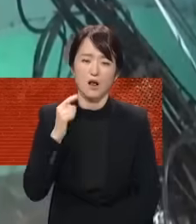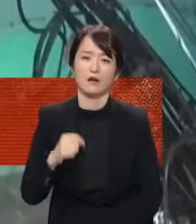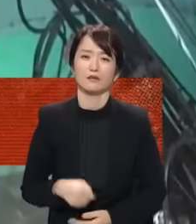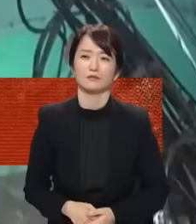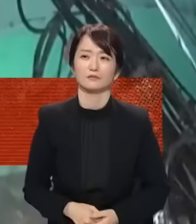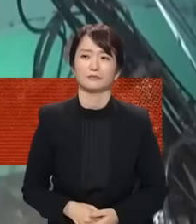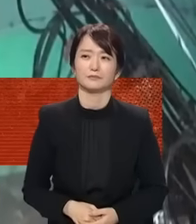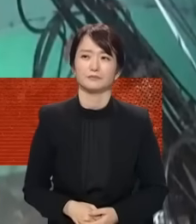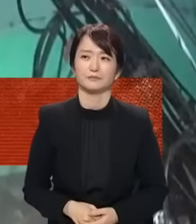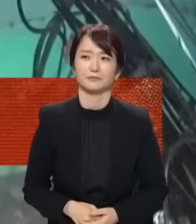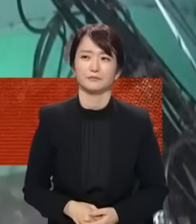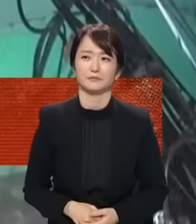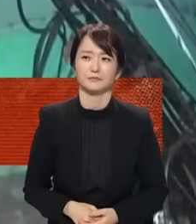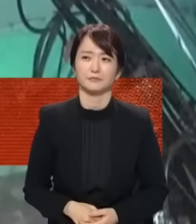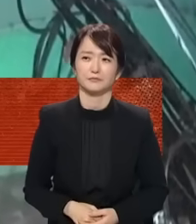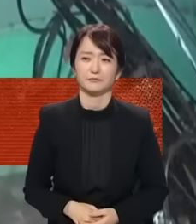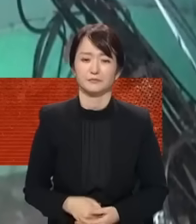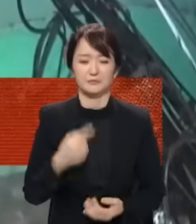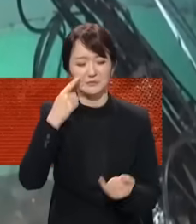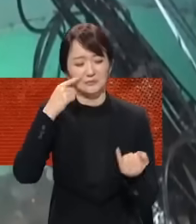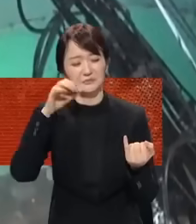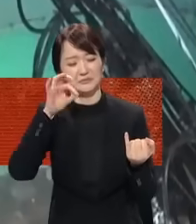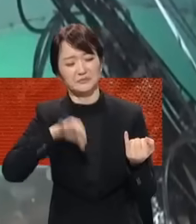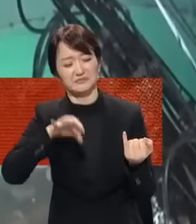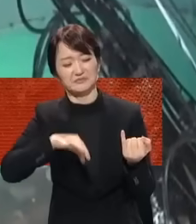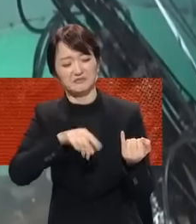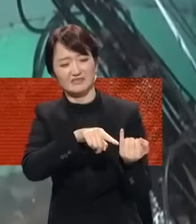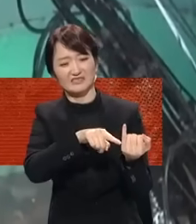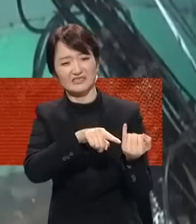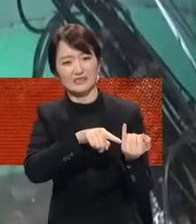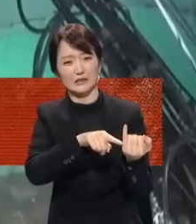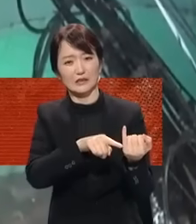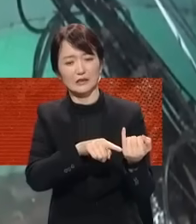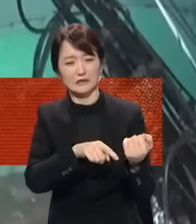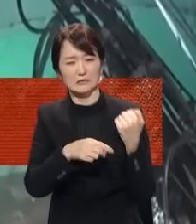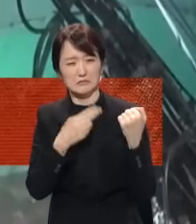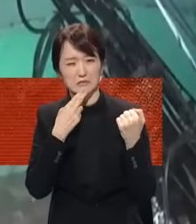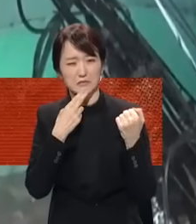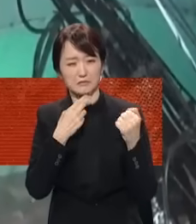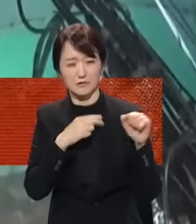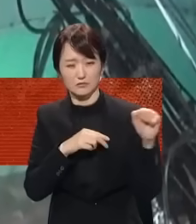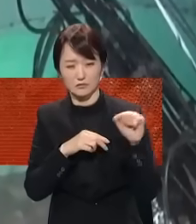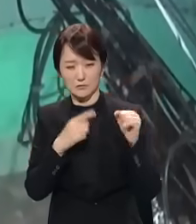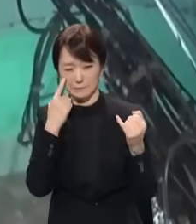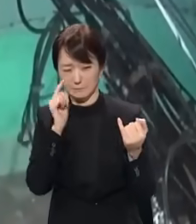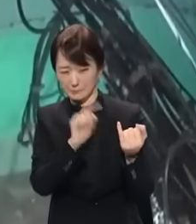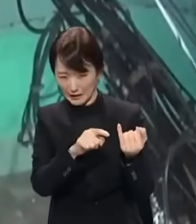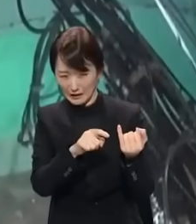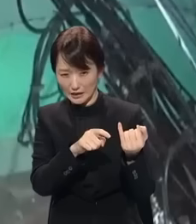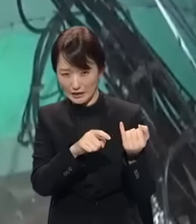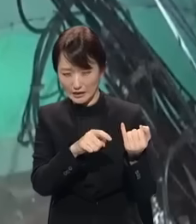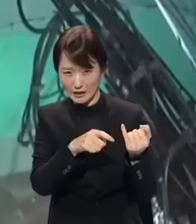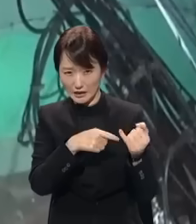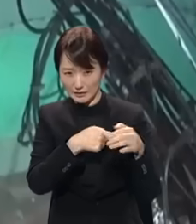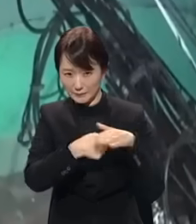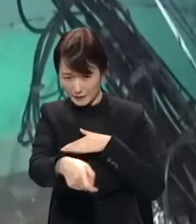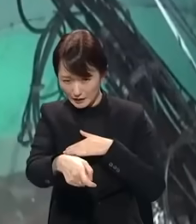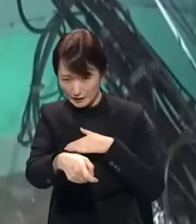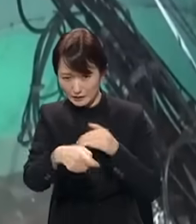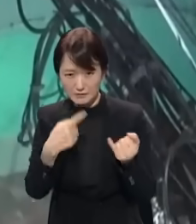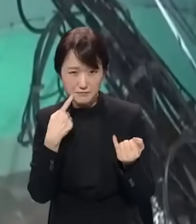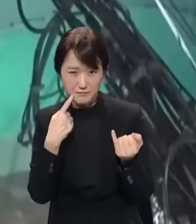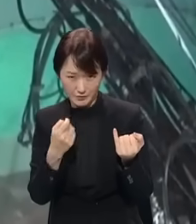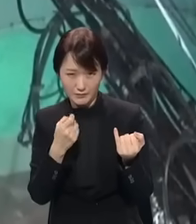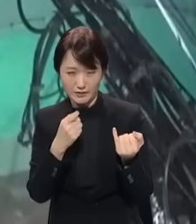변호사님 얘기하신 것처럼 만만한 힘이 좀 없을 법한 여성 운전자를 타겟으로 해서 이제 금품을 뺏고 협박하려는 의도가